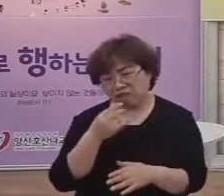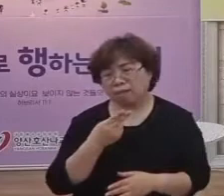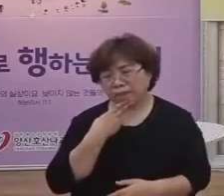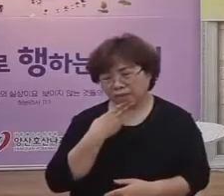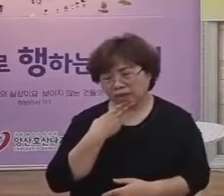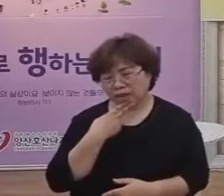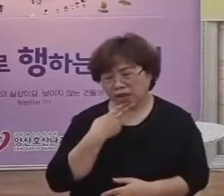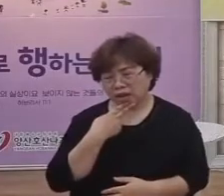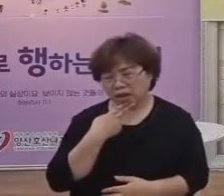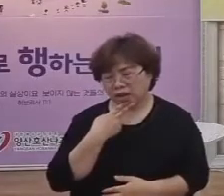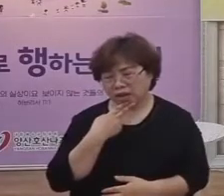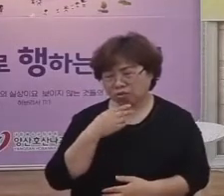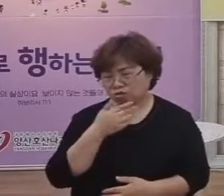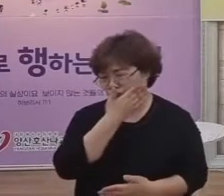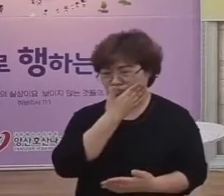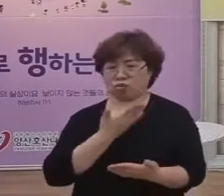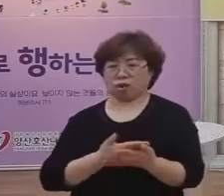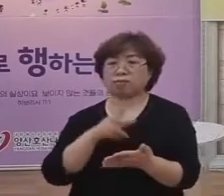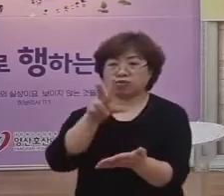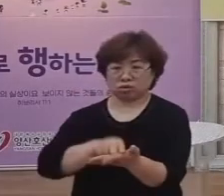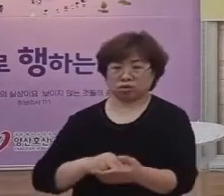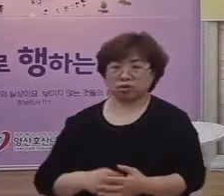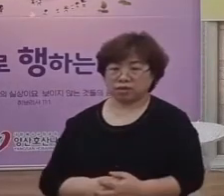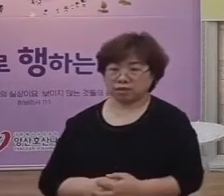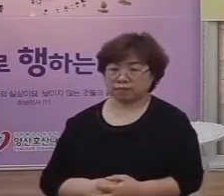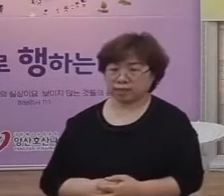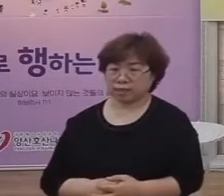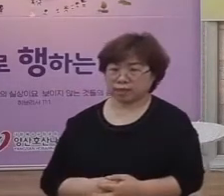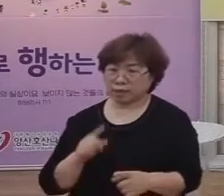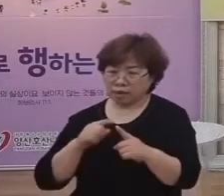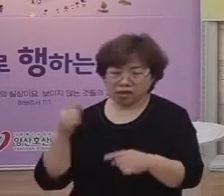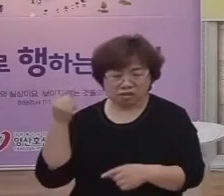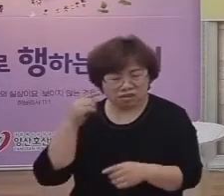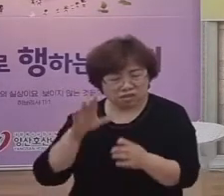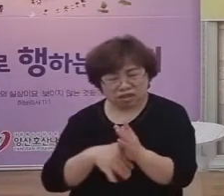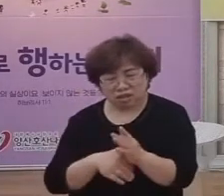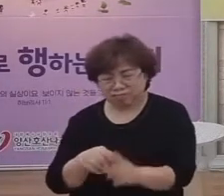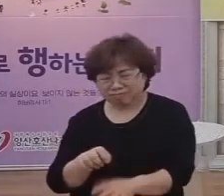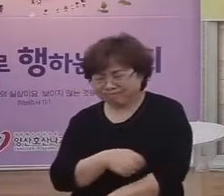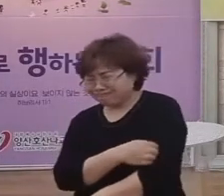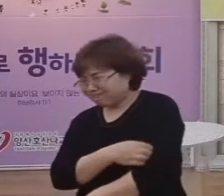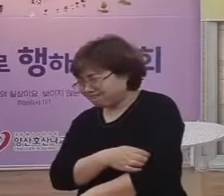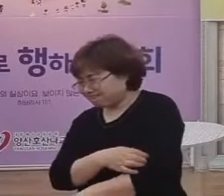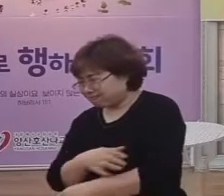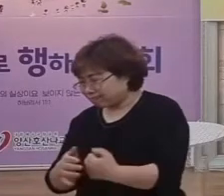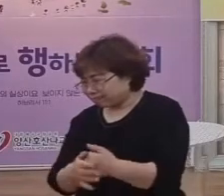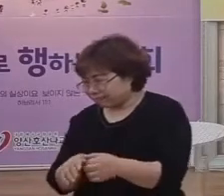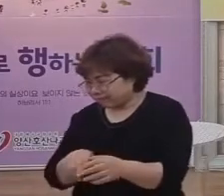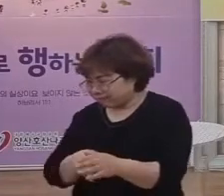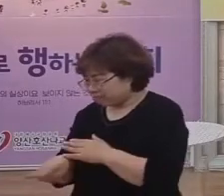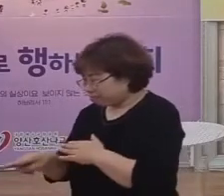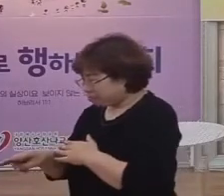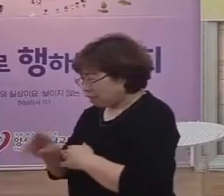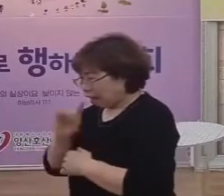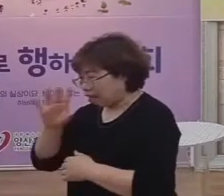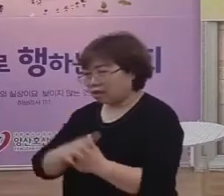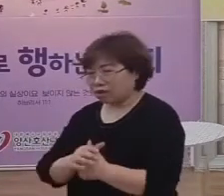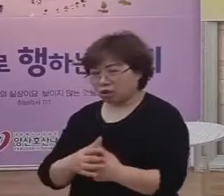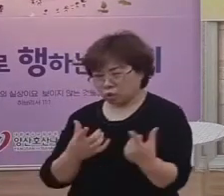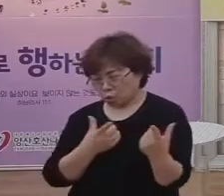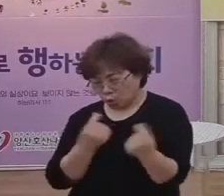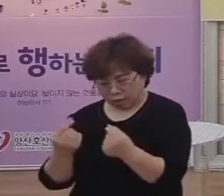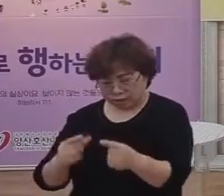참 중요하다 생각합니다. 이런 말에 자꾸 회피하거나 구렁이 담 넘어가듯이 자꾸 넘어가면 똑같은 삶을 살게